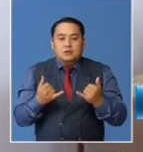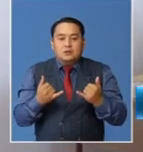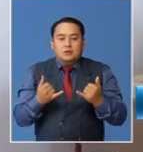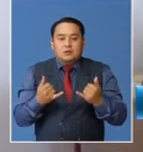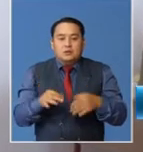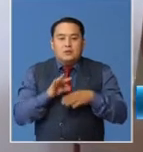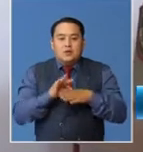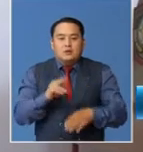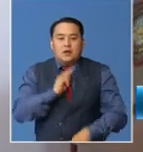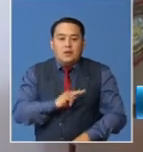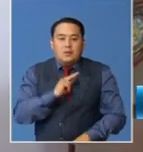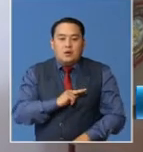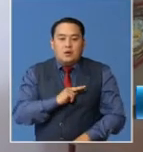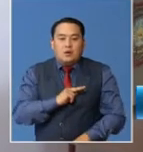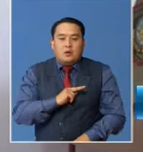провести работу по